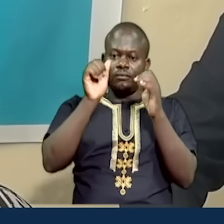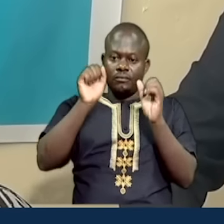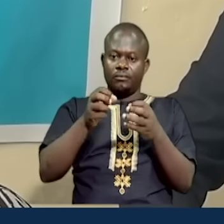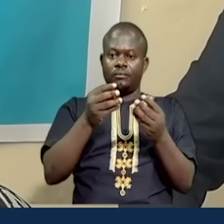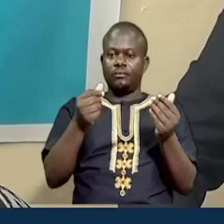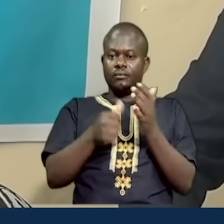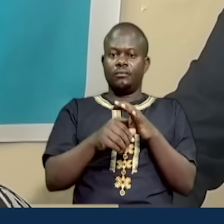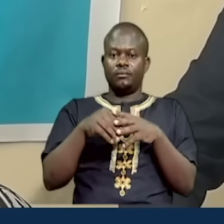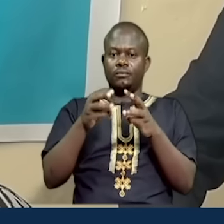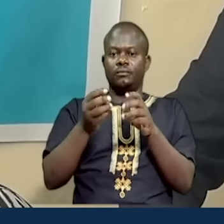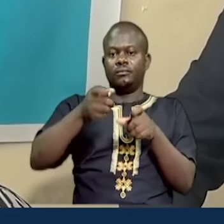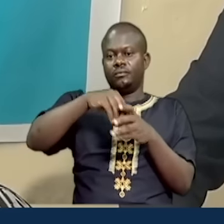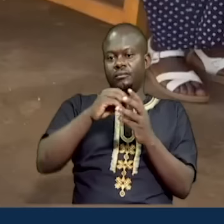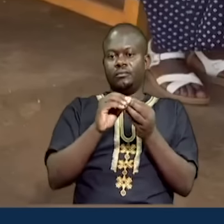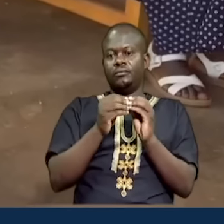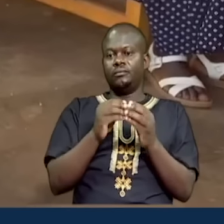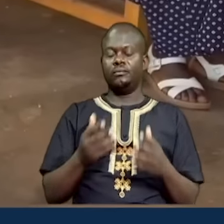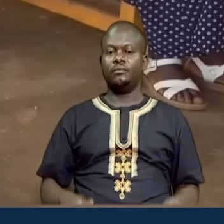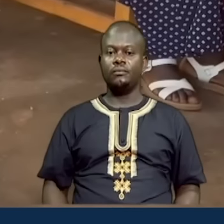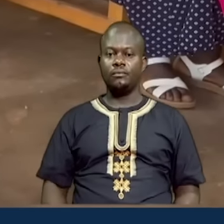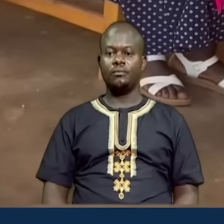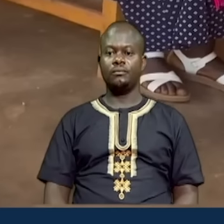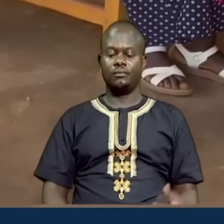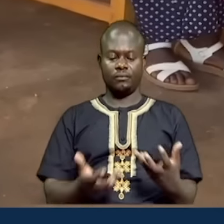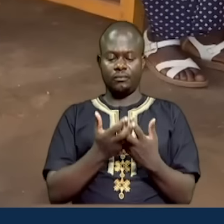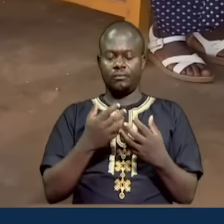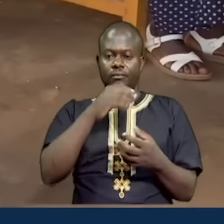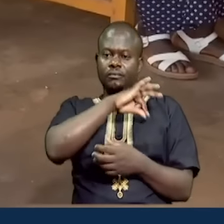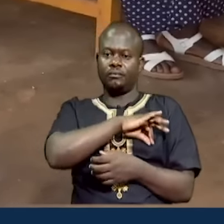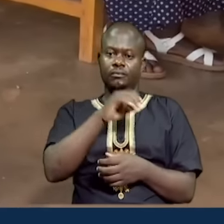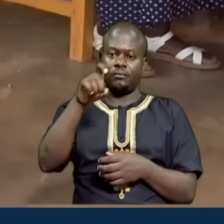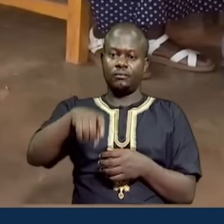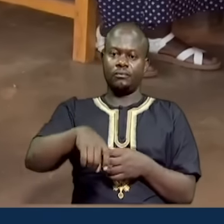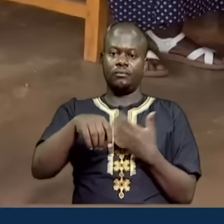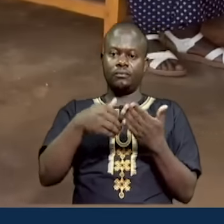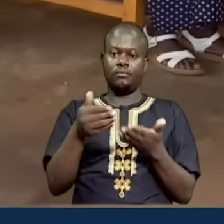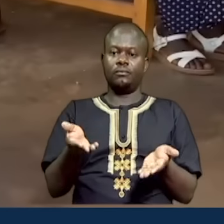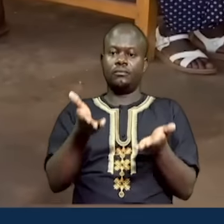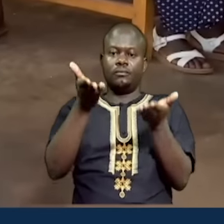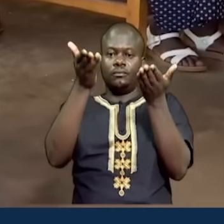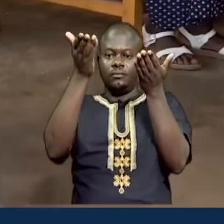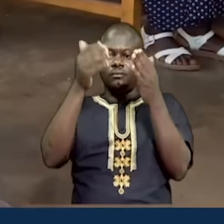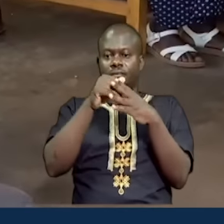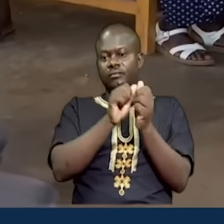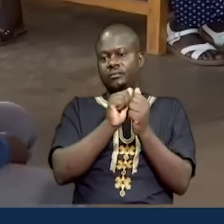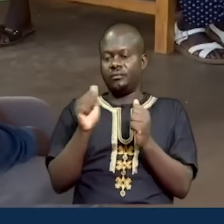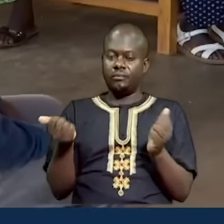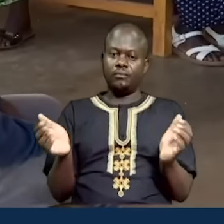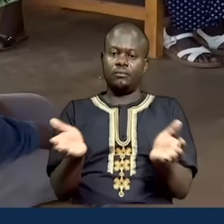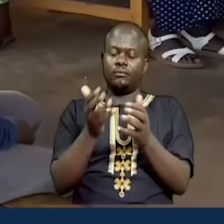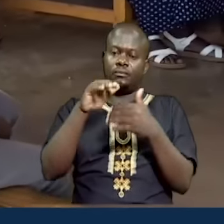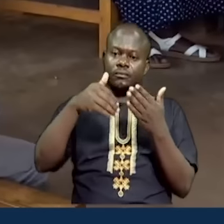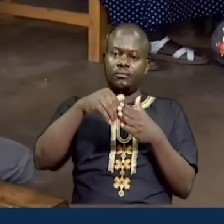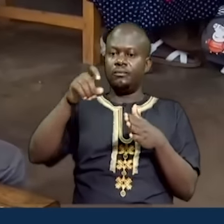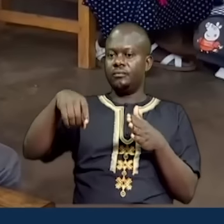twakemuje ikibazo ku byo twongera n'umubare tukava ku ishuri. Yanyu n'imishahara igomba kuzamuka n'izindi incentives zose zikenewe